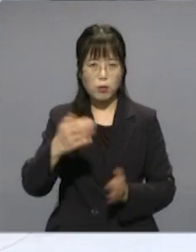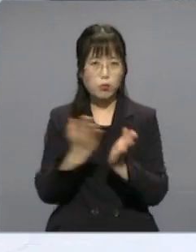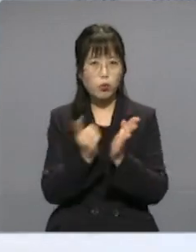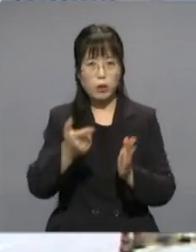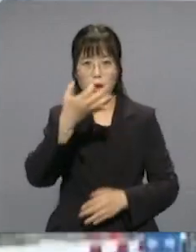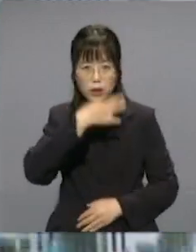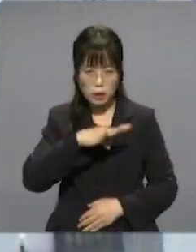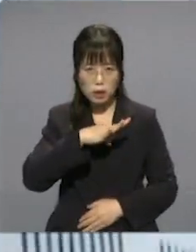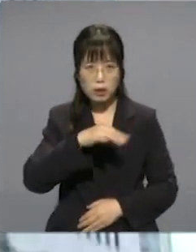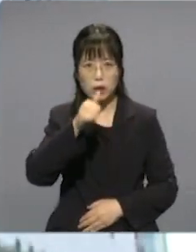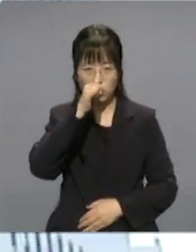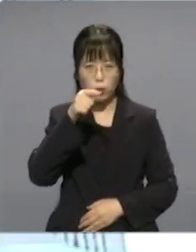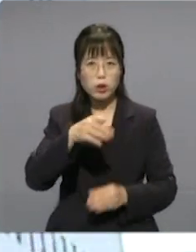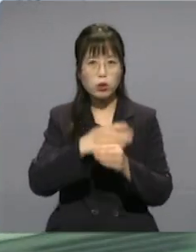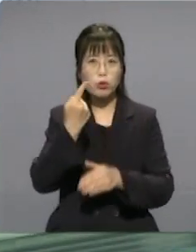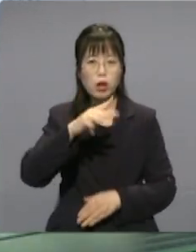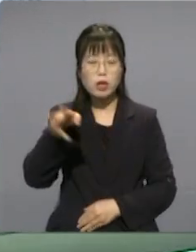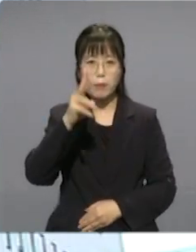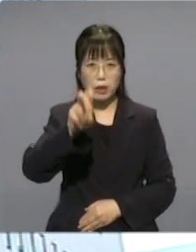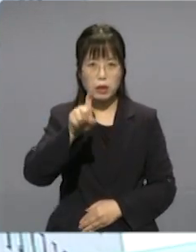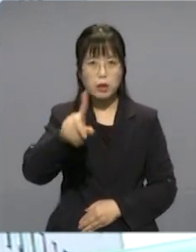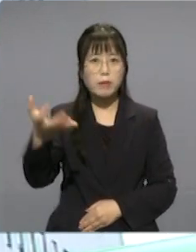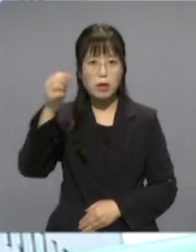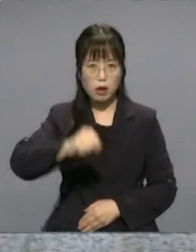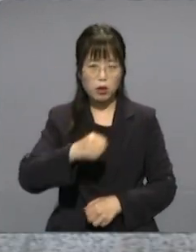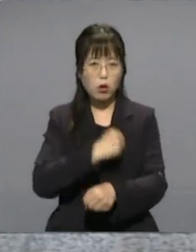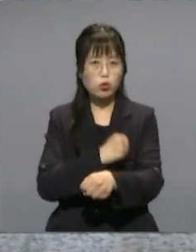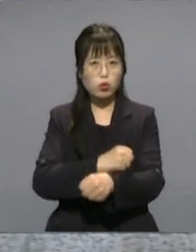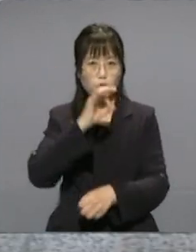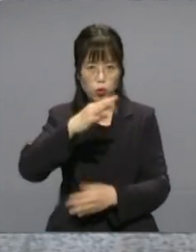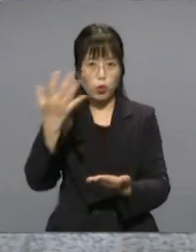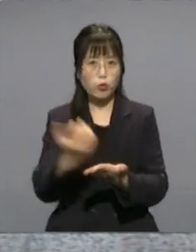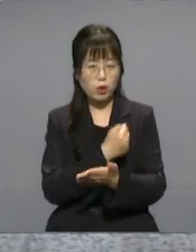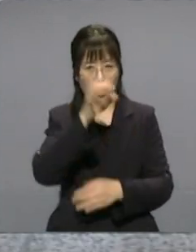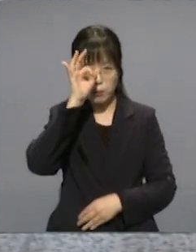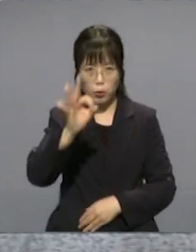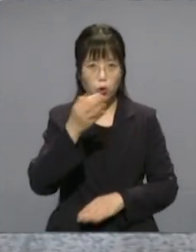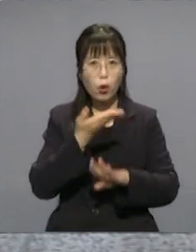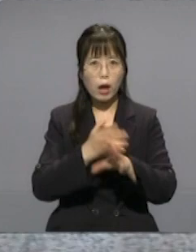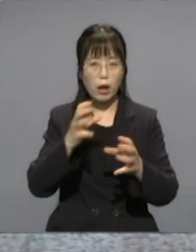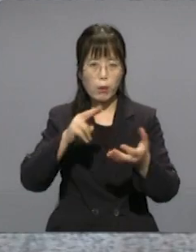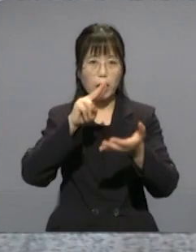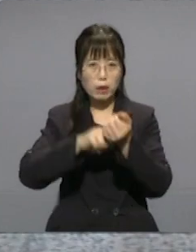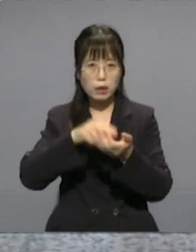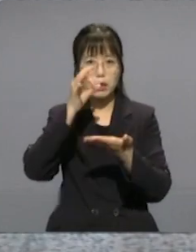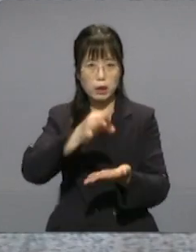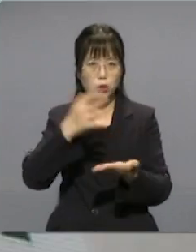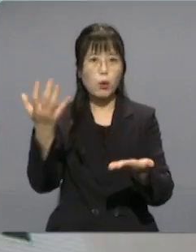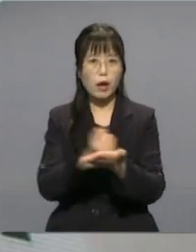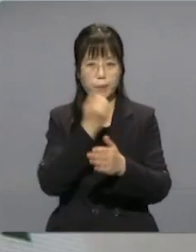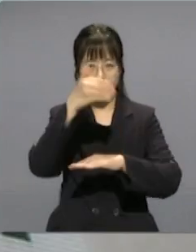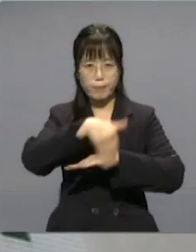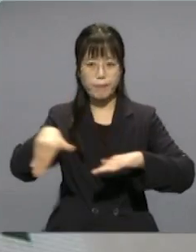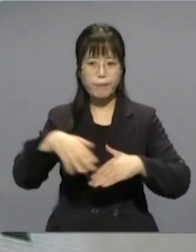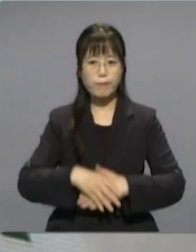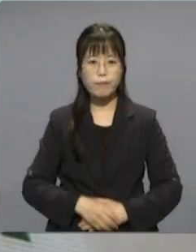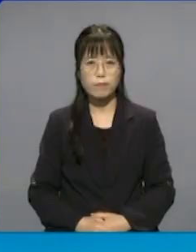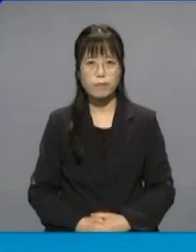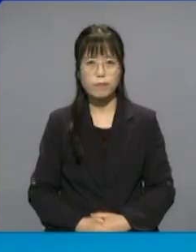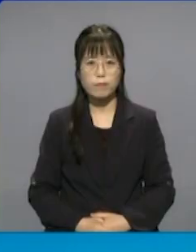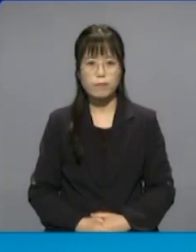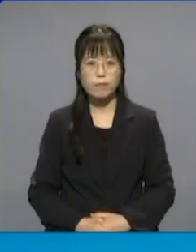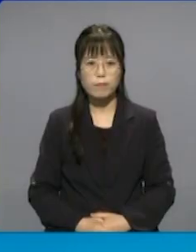이득을 올린 뒤 이 중 1,321억 원을 수수료로 챙긴 것으로 보고 해외 은닉 자산도 확보할 방침입니다.